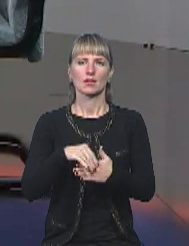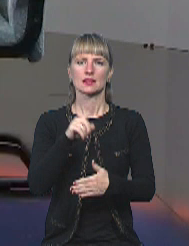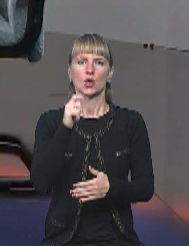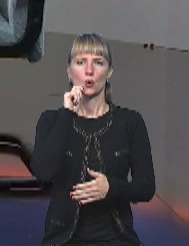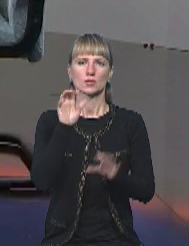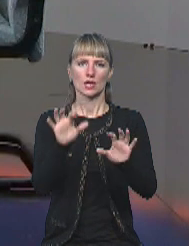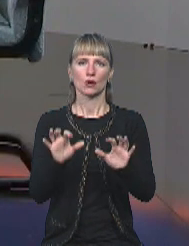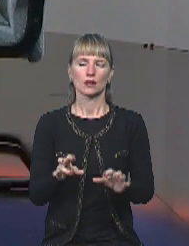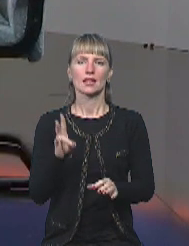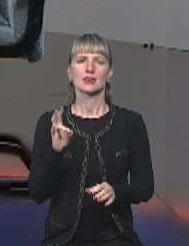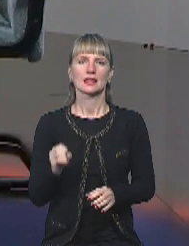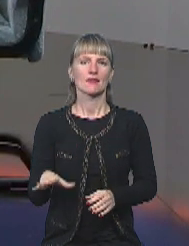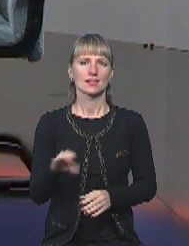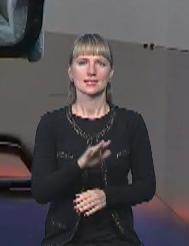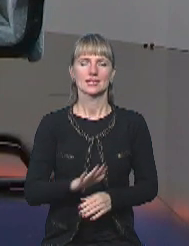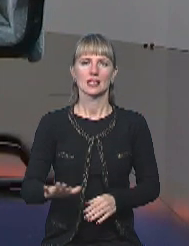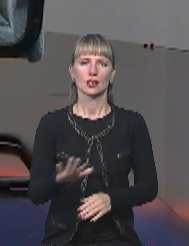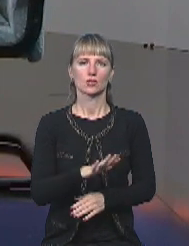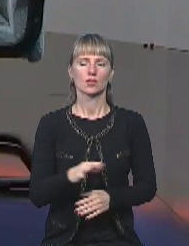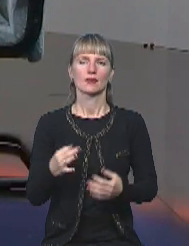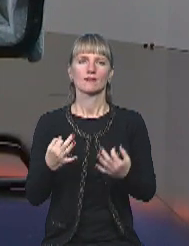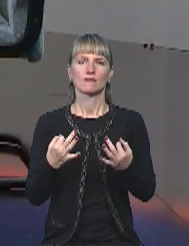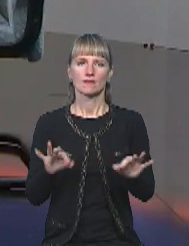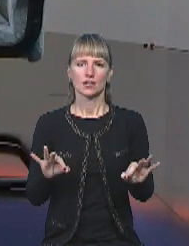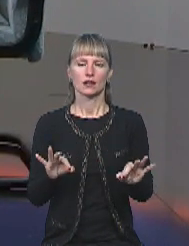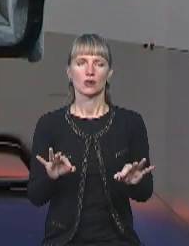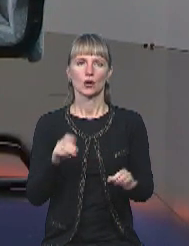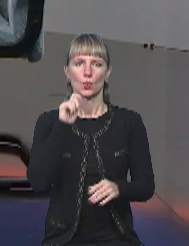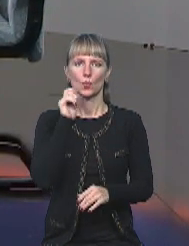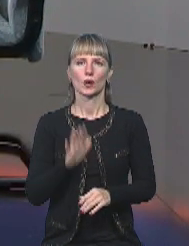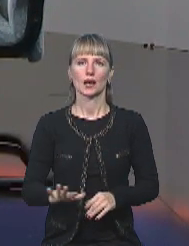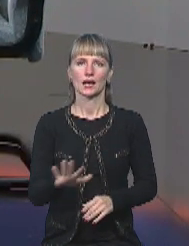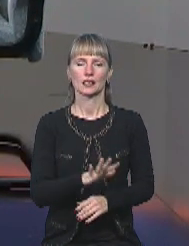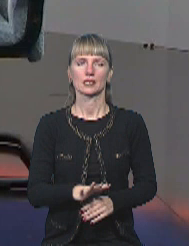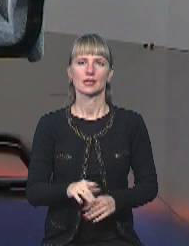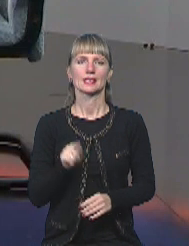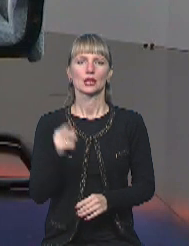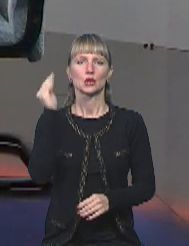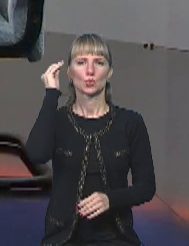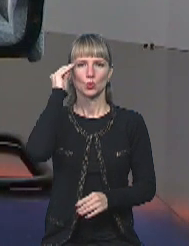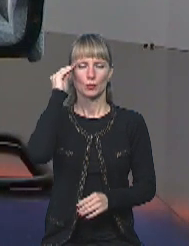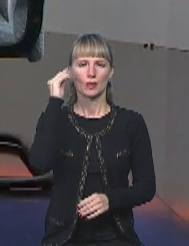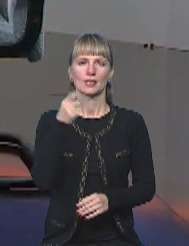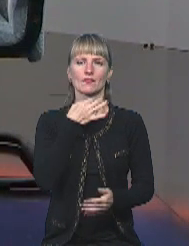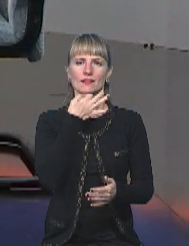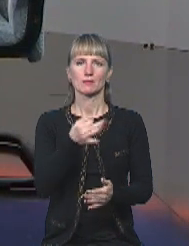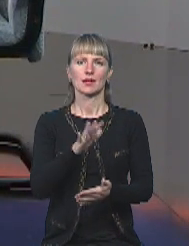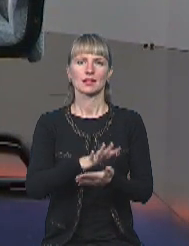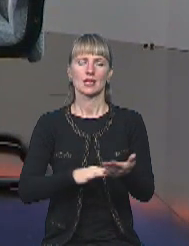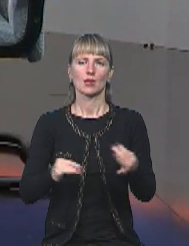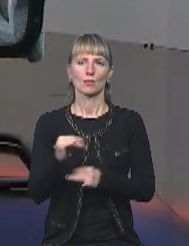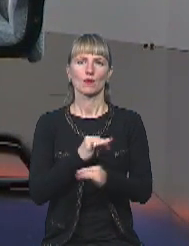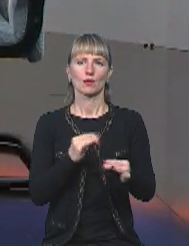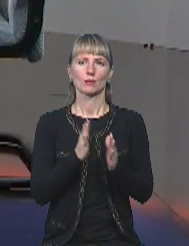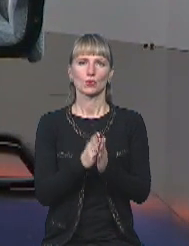українськими законами на всій території вільної, незалежної України. Отже, її думка, її відповідь, а далі обговоримо.